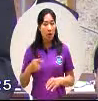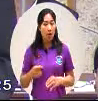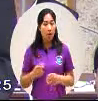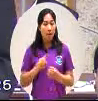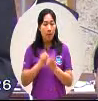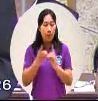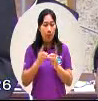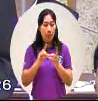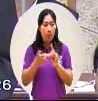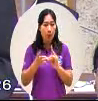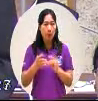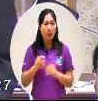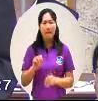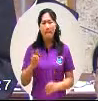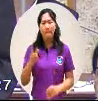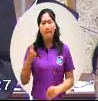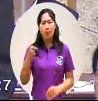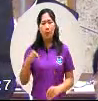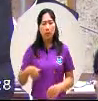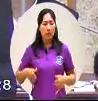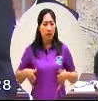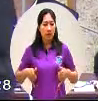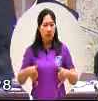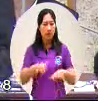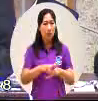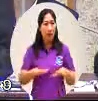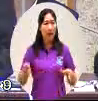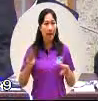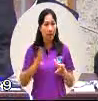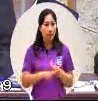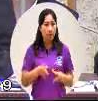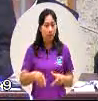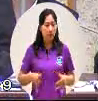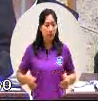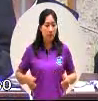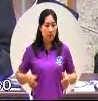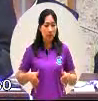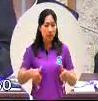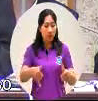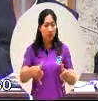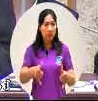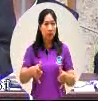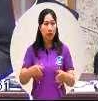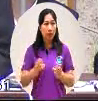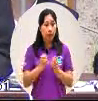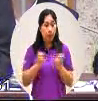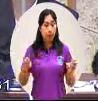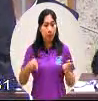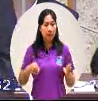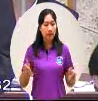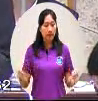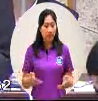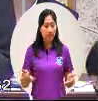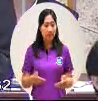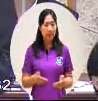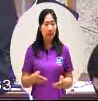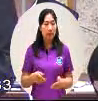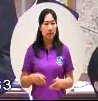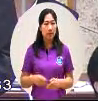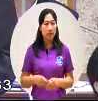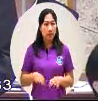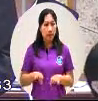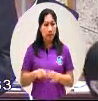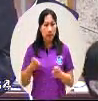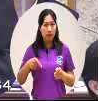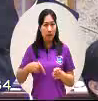他过哈，就是说这条路的安全是，因为我们那个路线早就是 这个开了哈，开到这个纳瓦夏哈，那个